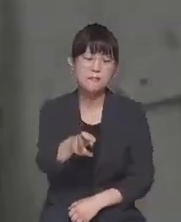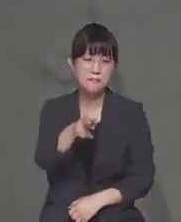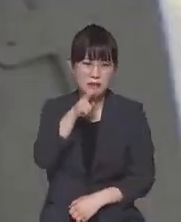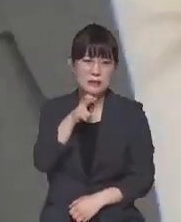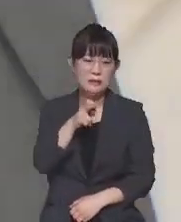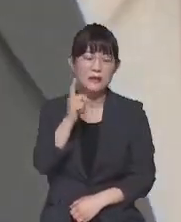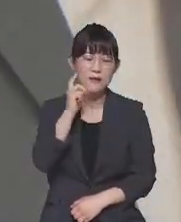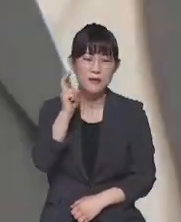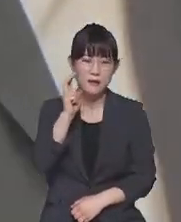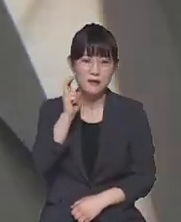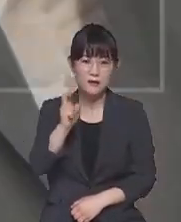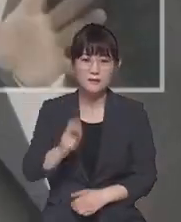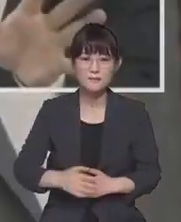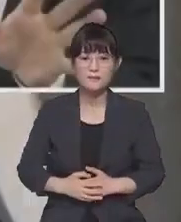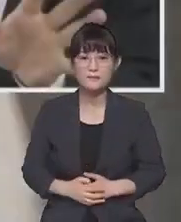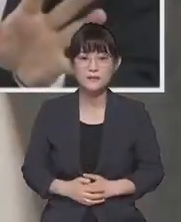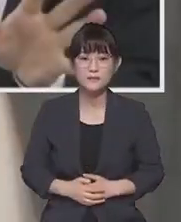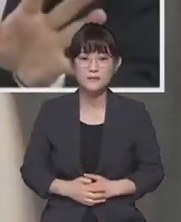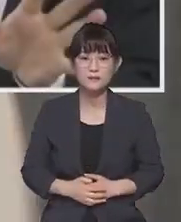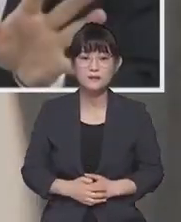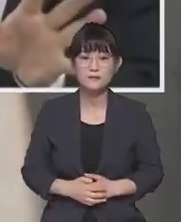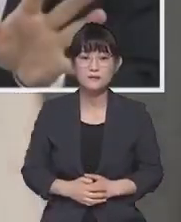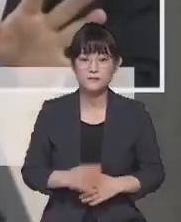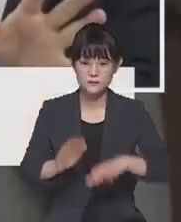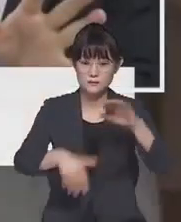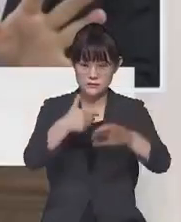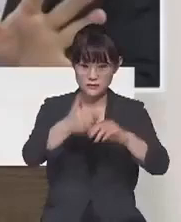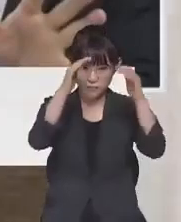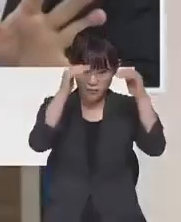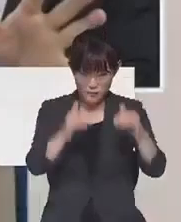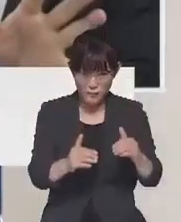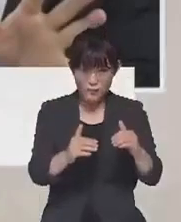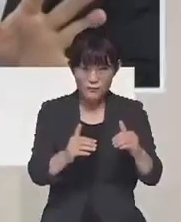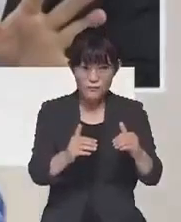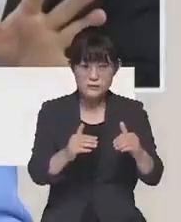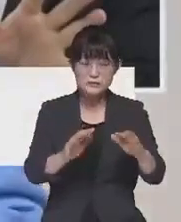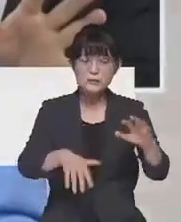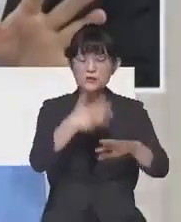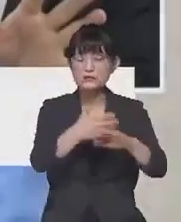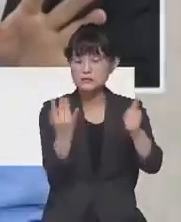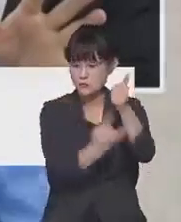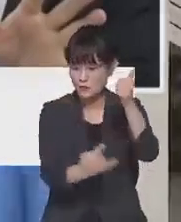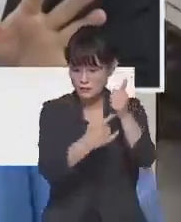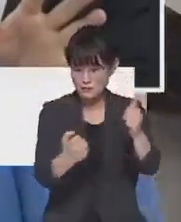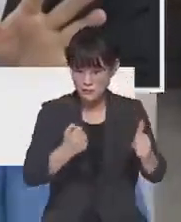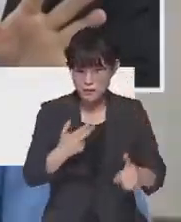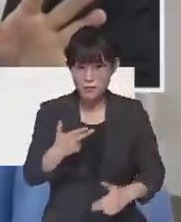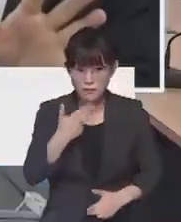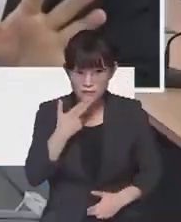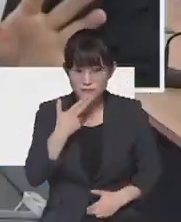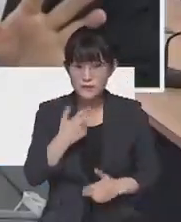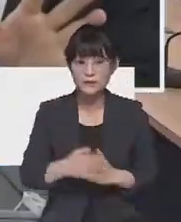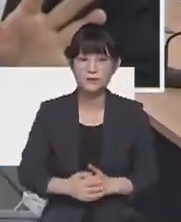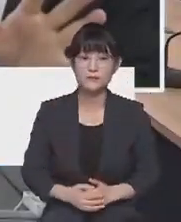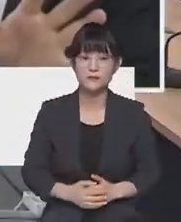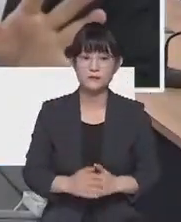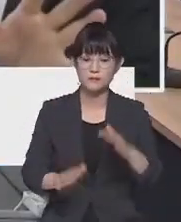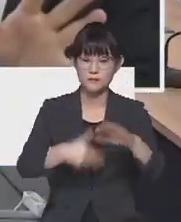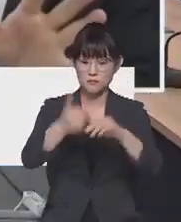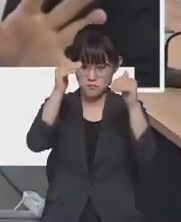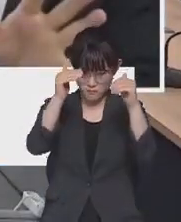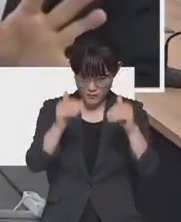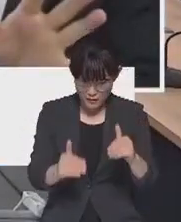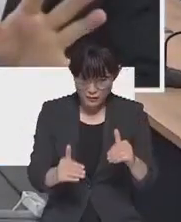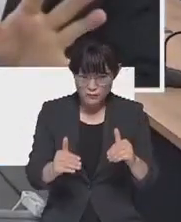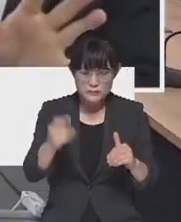전망도 제기됩니다. 김은경 혁신위원회가 힘을 잃은 상태에서 계파 간의 이 혁신안과